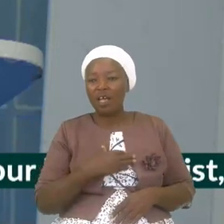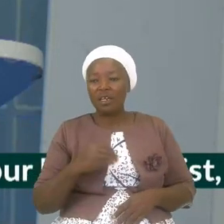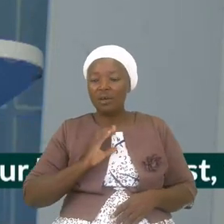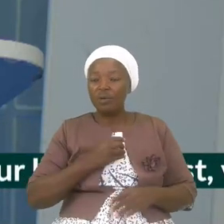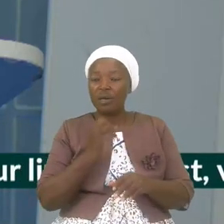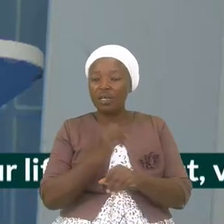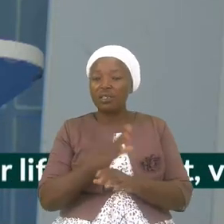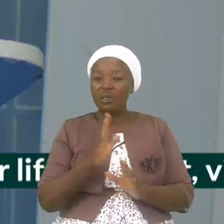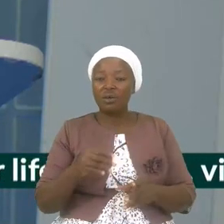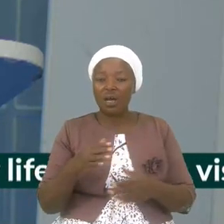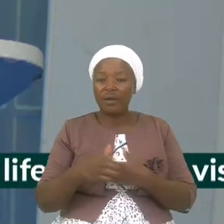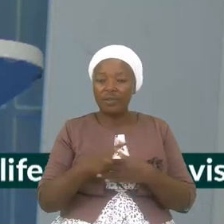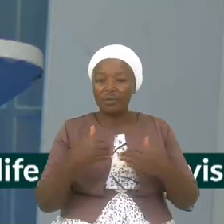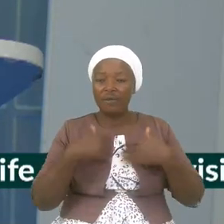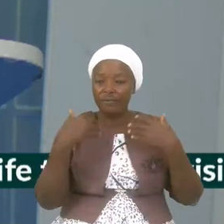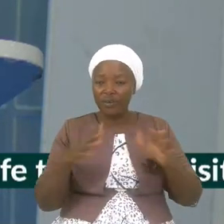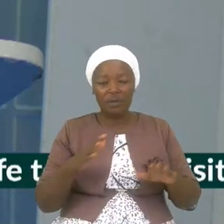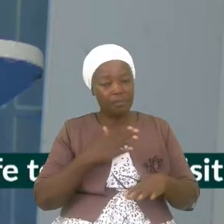Quand vous aurez fini,